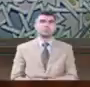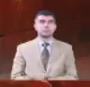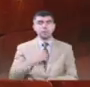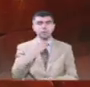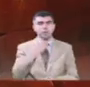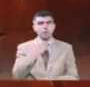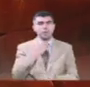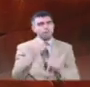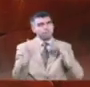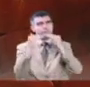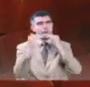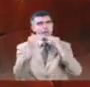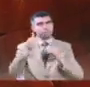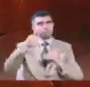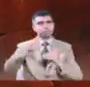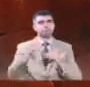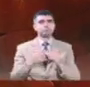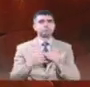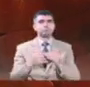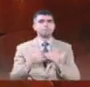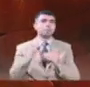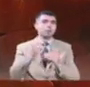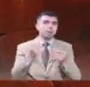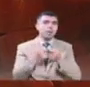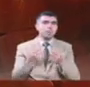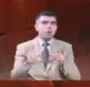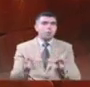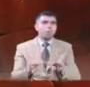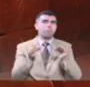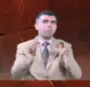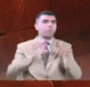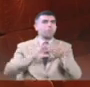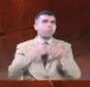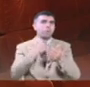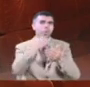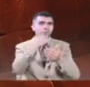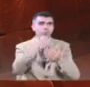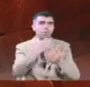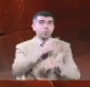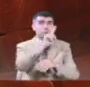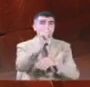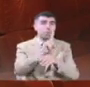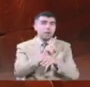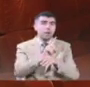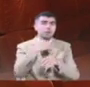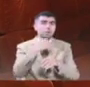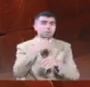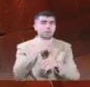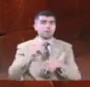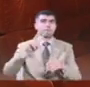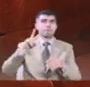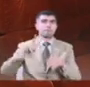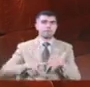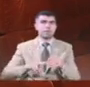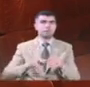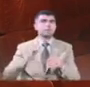أتفق معكم سيد النائب فيما تفضلتم به من المقترحات، وحتى تساؤلكم الذي طرحتموه ما